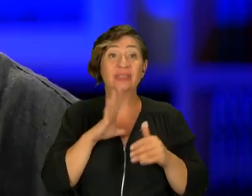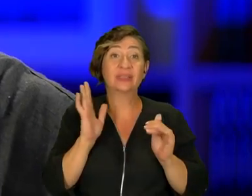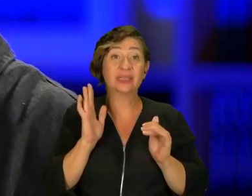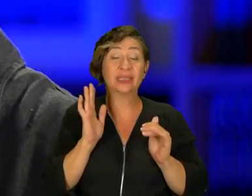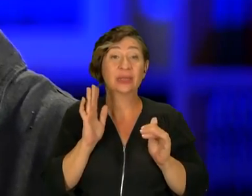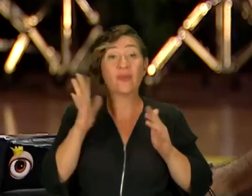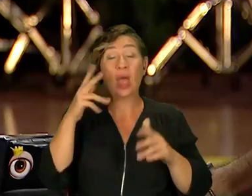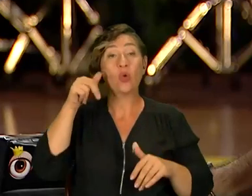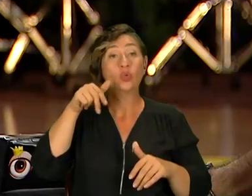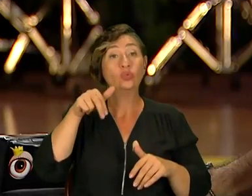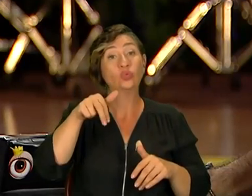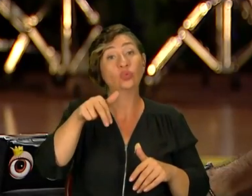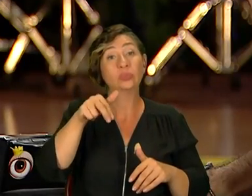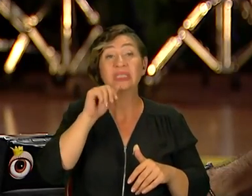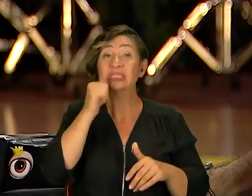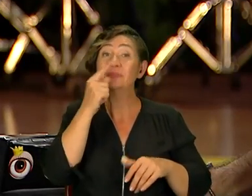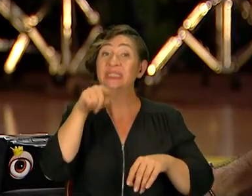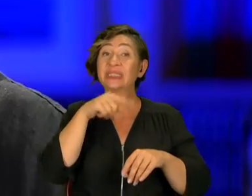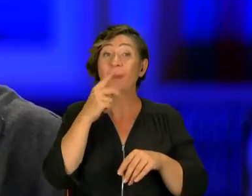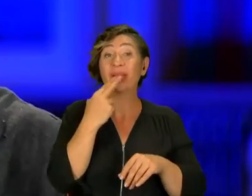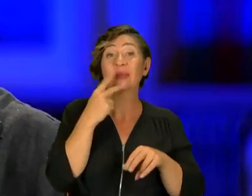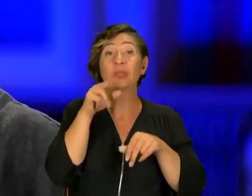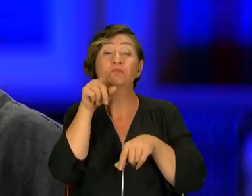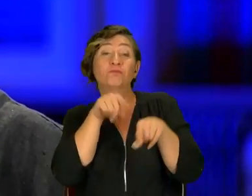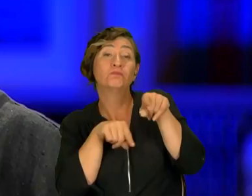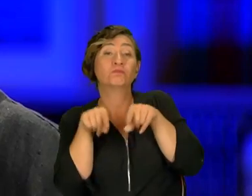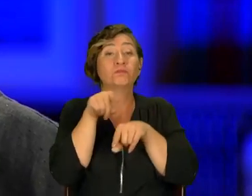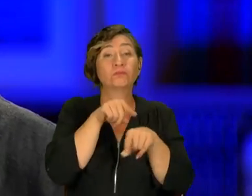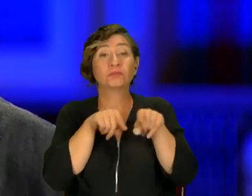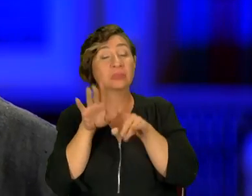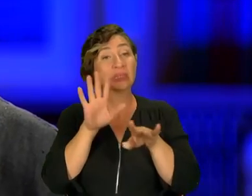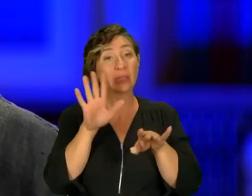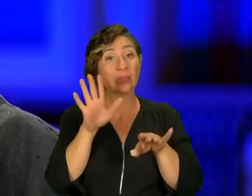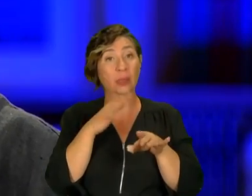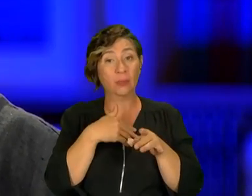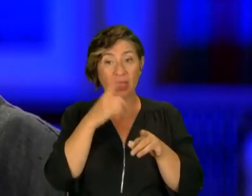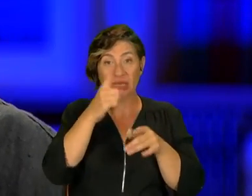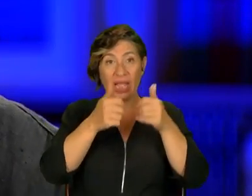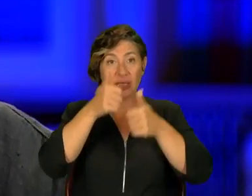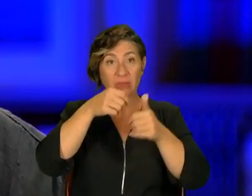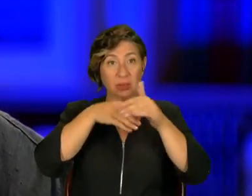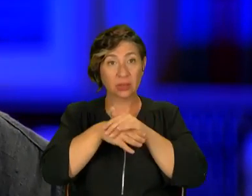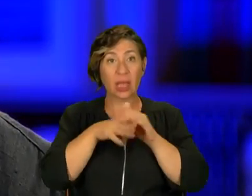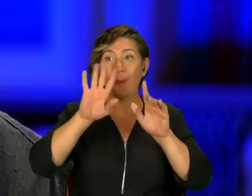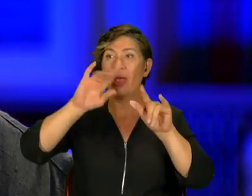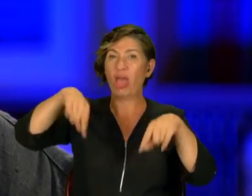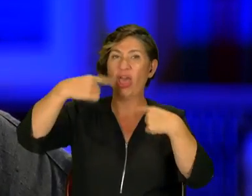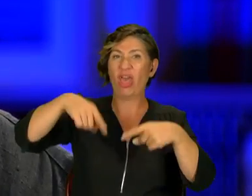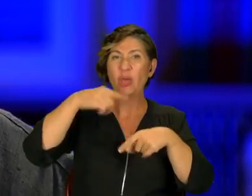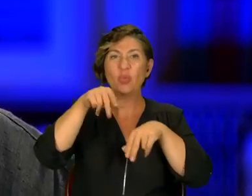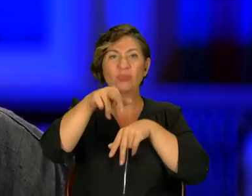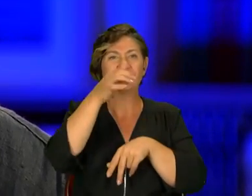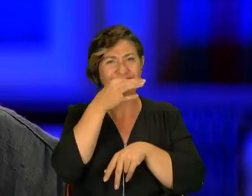Hmm. Ya da yürüyüşüm hiçbir zaman benim bir kadın yürüyüşü gibi değildi. İşte benim sinime girdiğim ilk gün benim yürüyüşümle dalga geçtiler